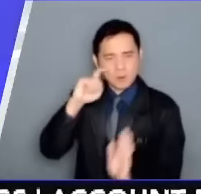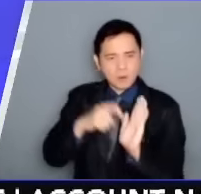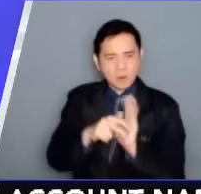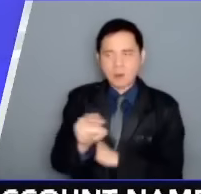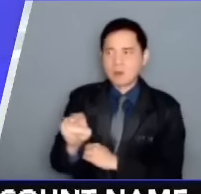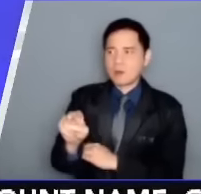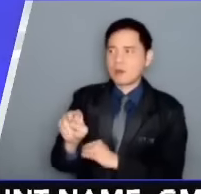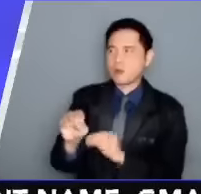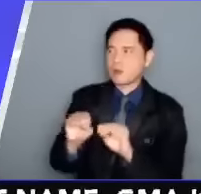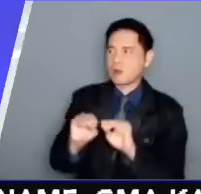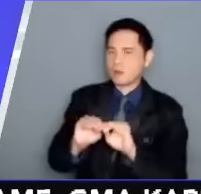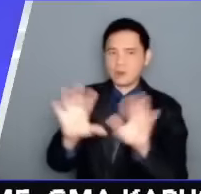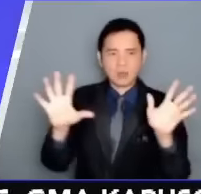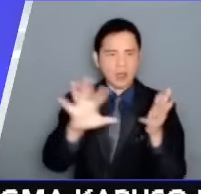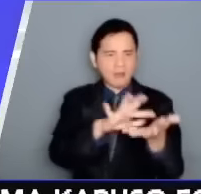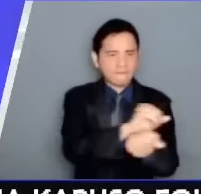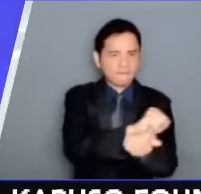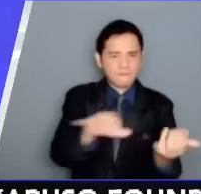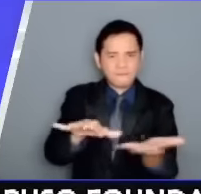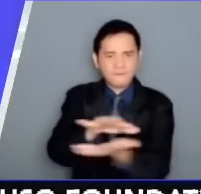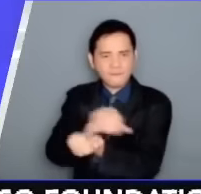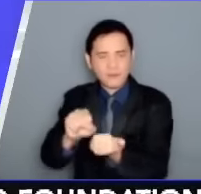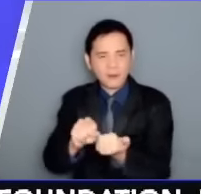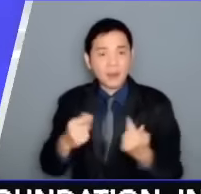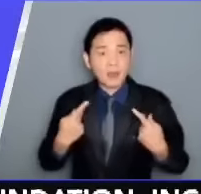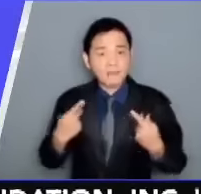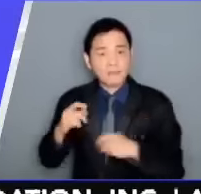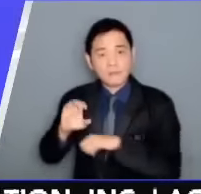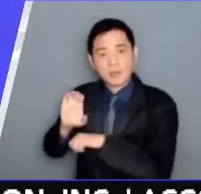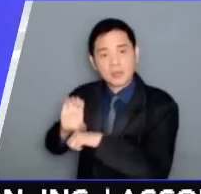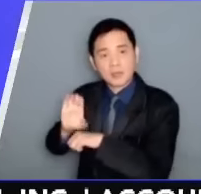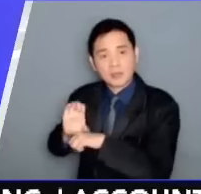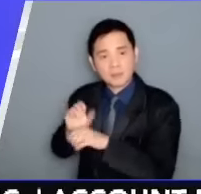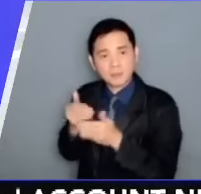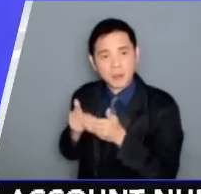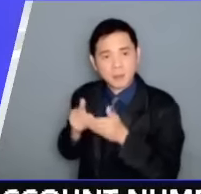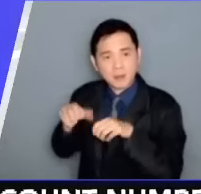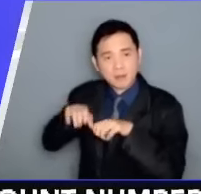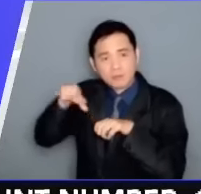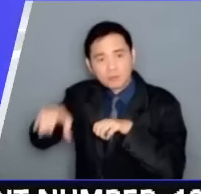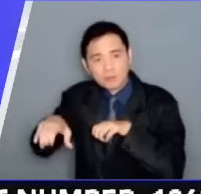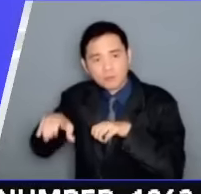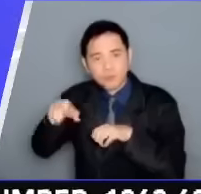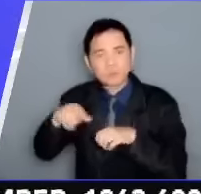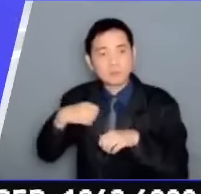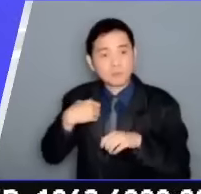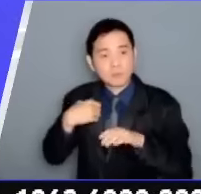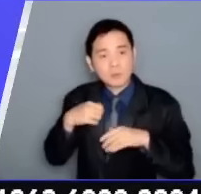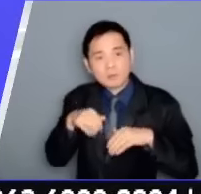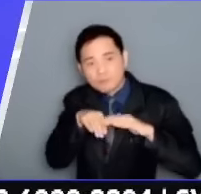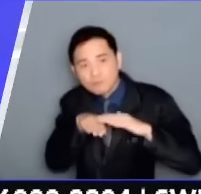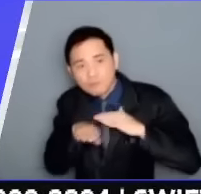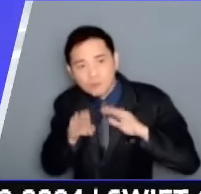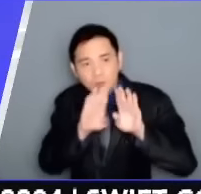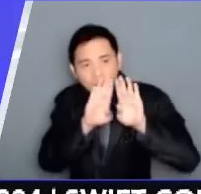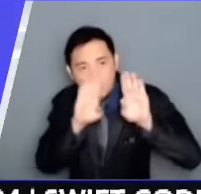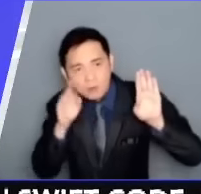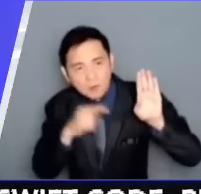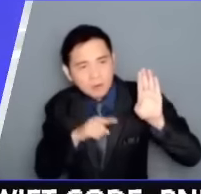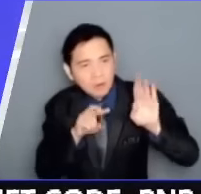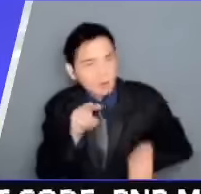sa di kalayuan merong Chapel dito pagsilip ko sa loob napakadaming mga putik na kailangang linisin makapal yung putik diyan at